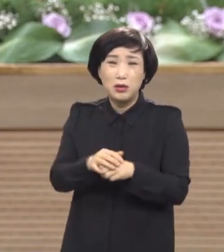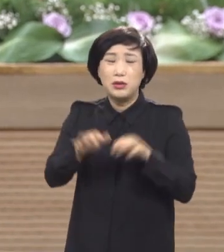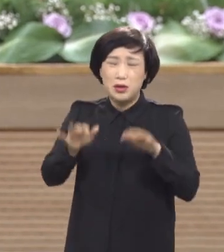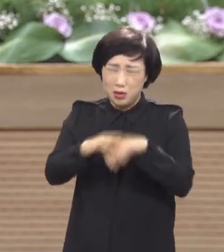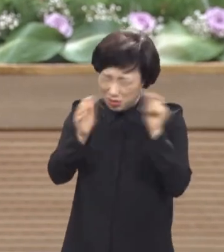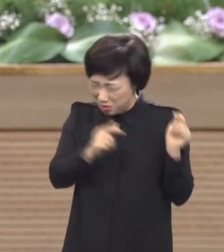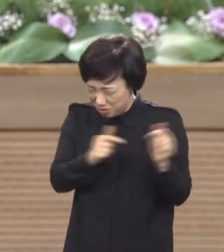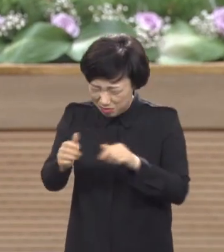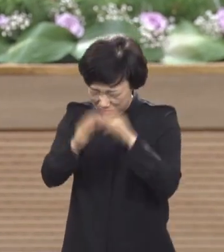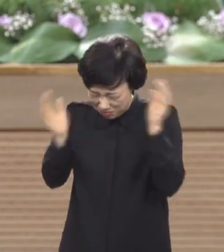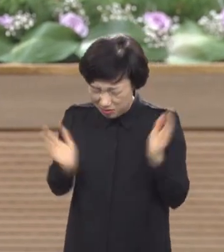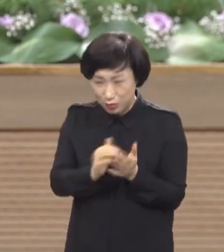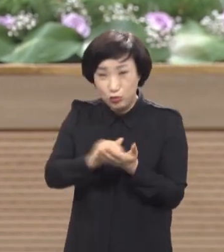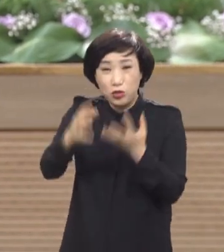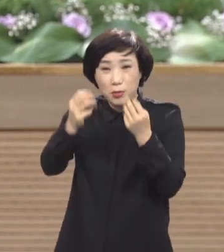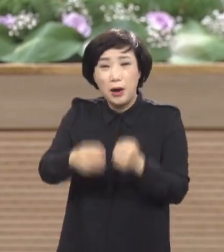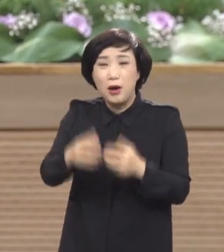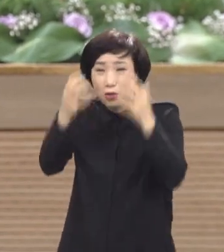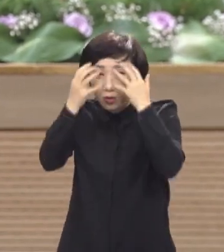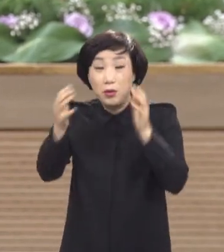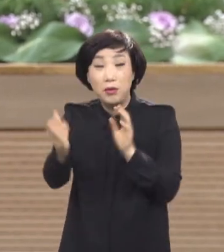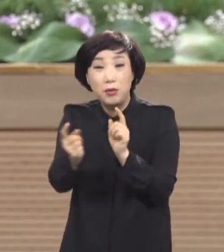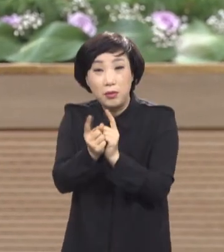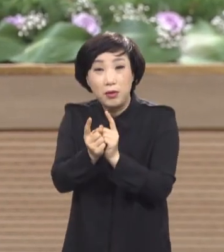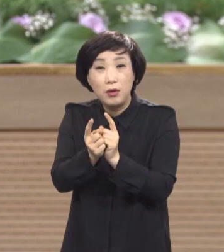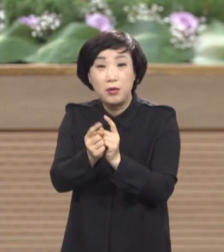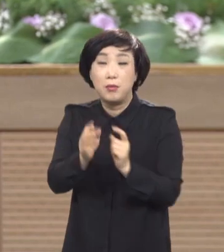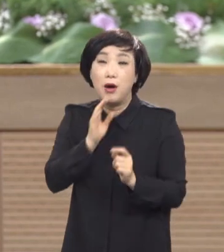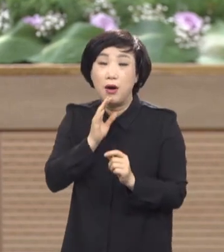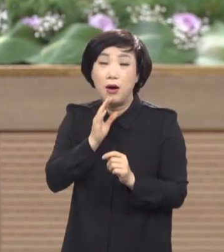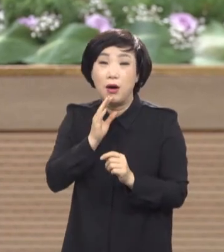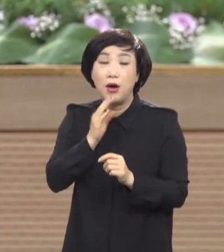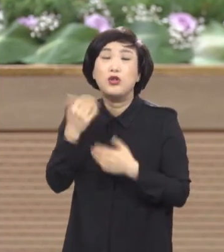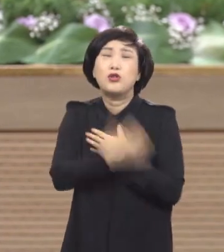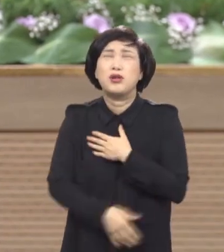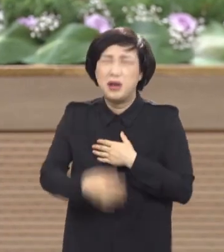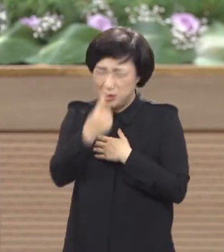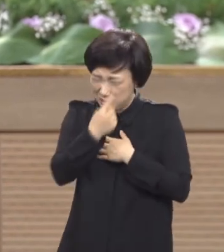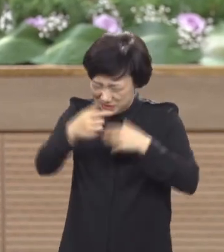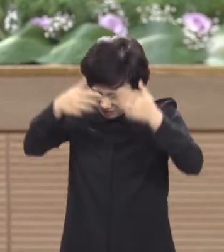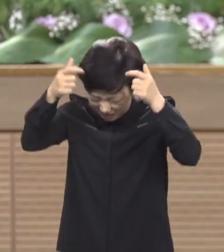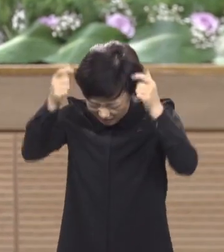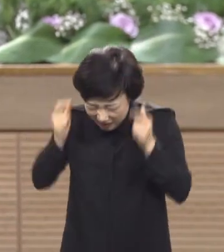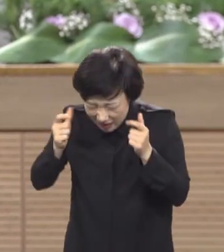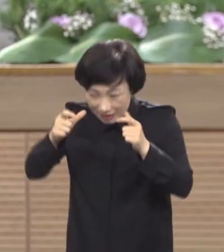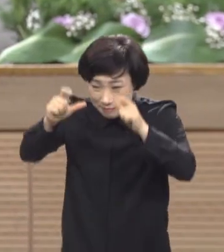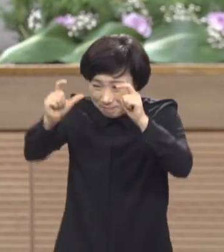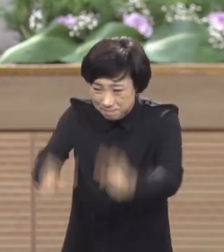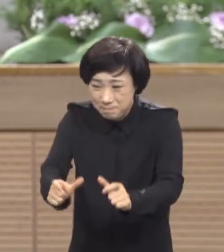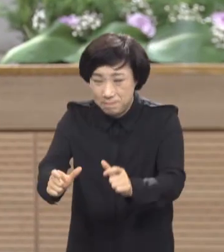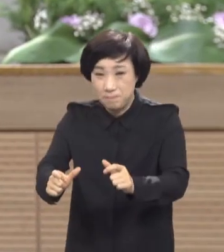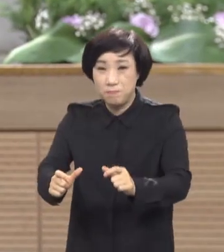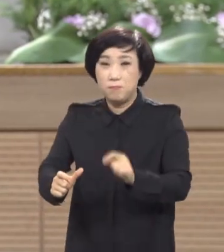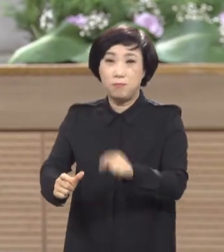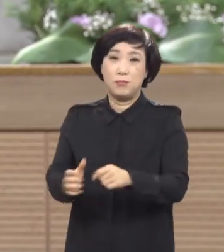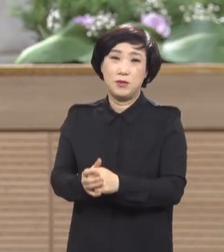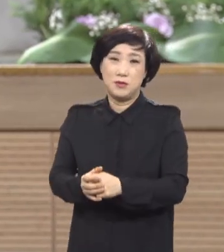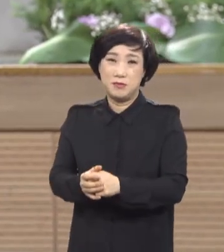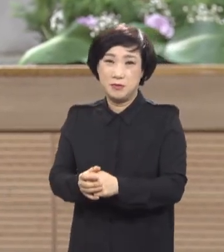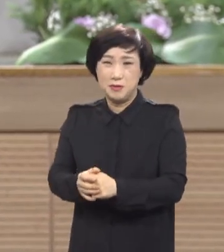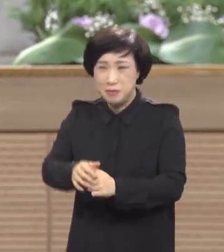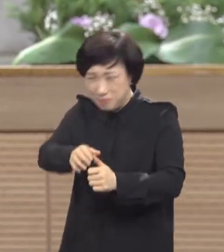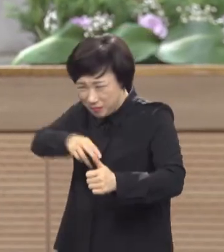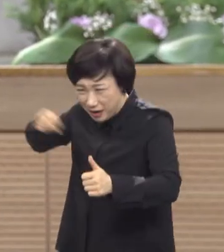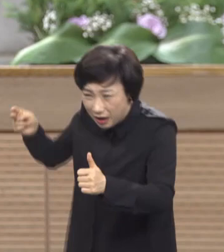그리고 드디어 육체적 고통이 가시관을 씌우고 매를